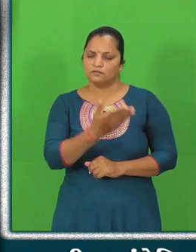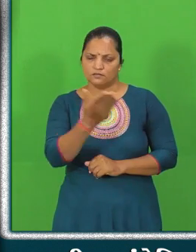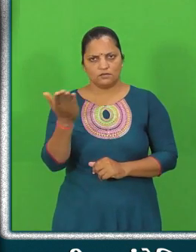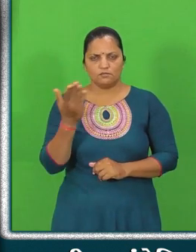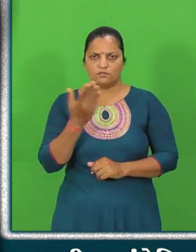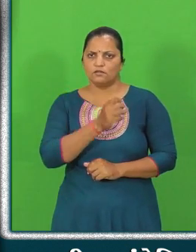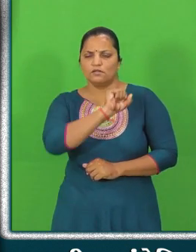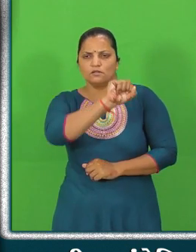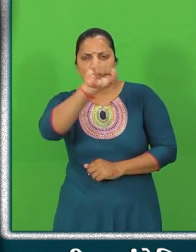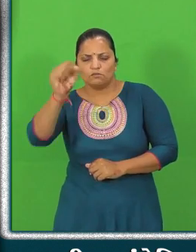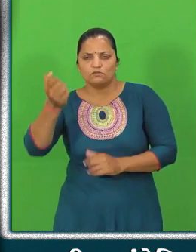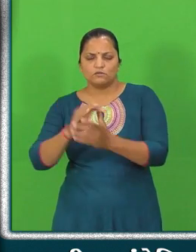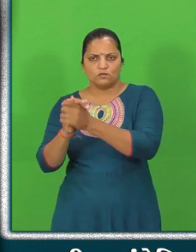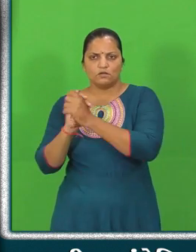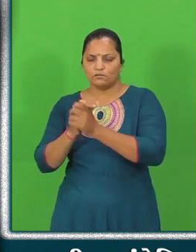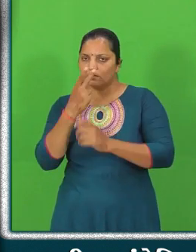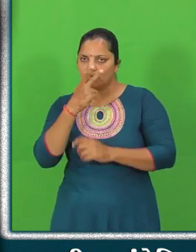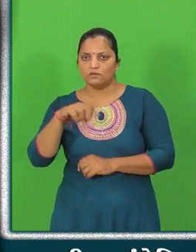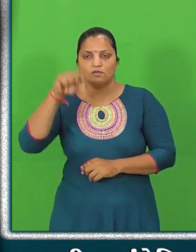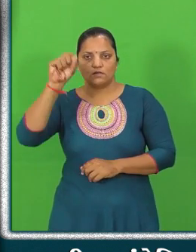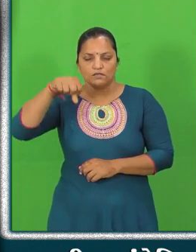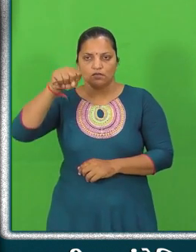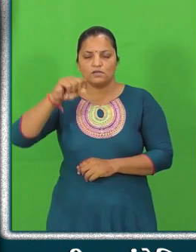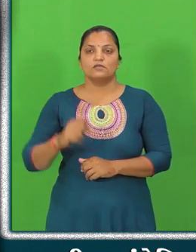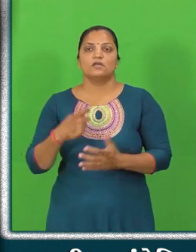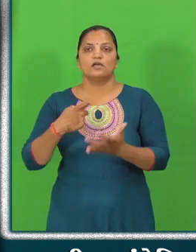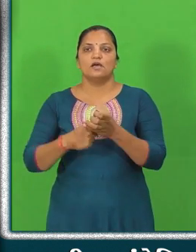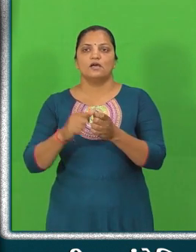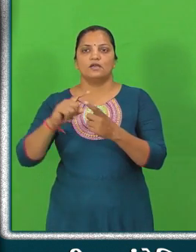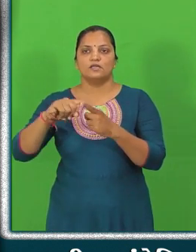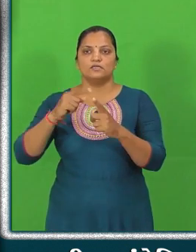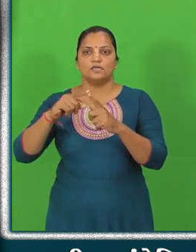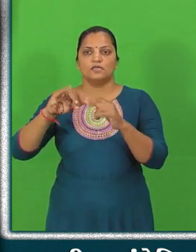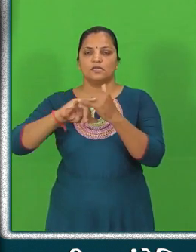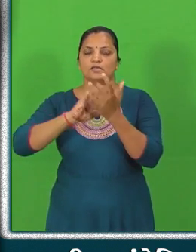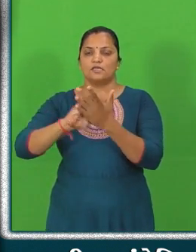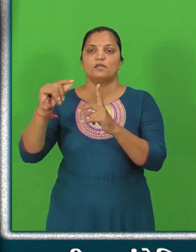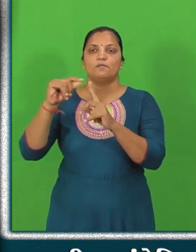તમને દેખાતું હશે મિત્રો, દેખાતું હોય તો યસ કરો, ઓકે કરો. વેરી ગુડ. રાજેશભાઈ પારેખને